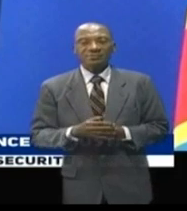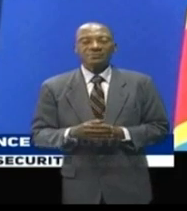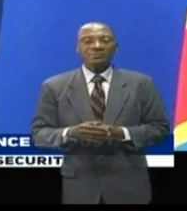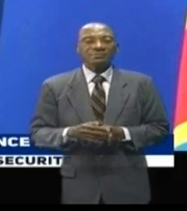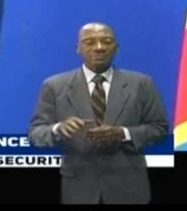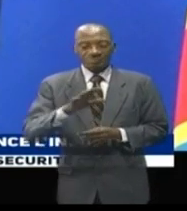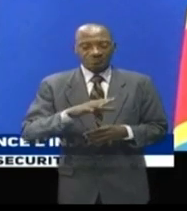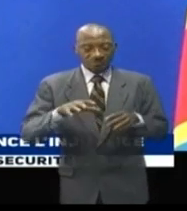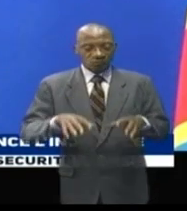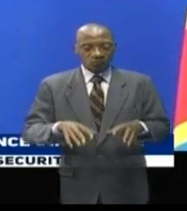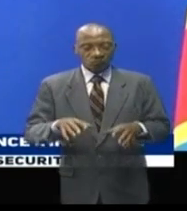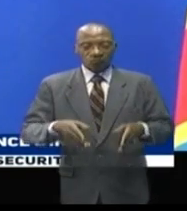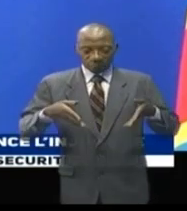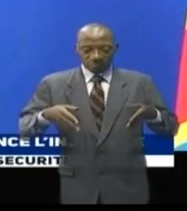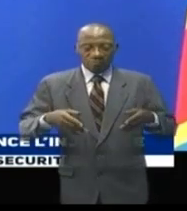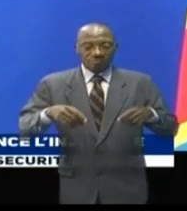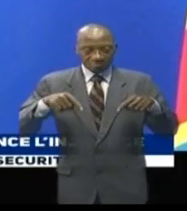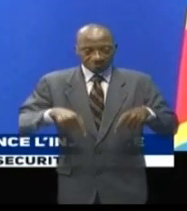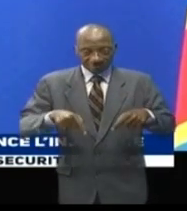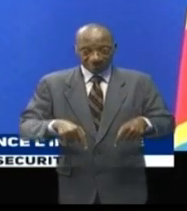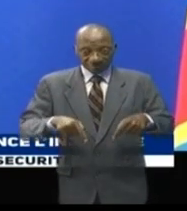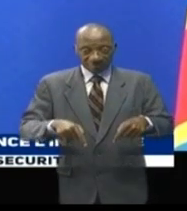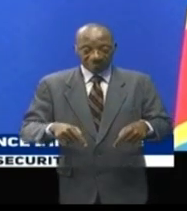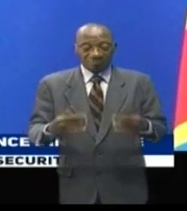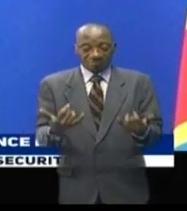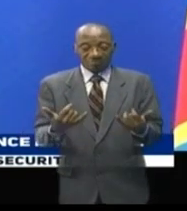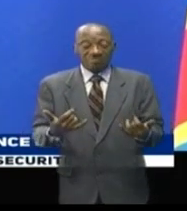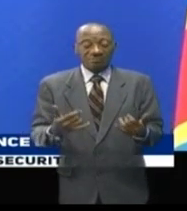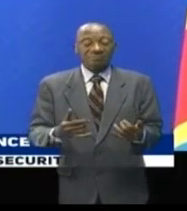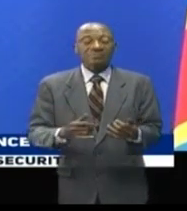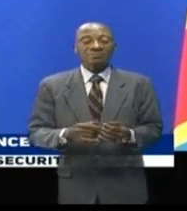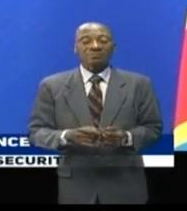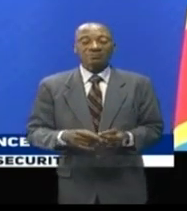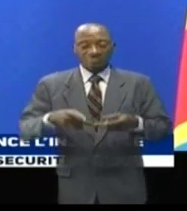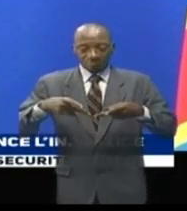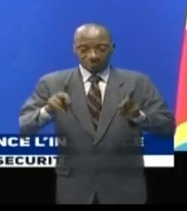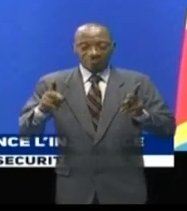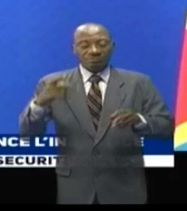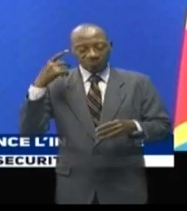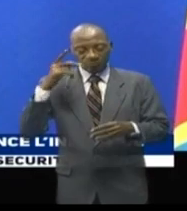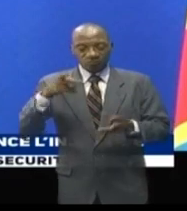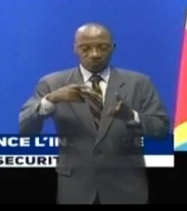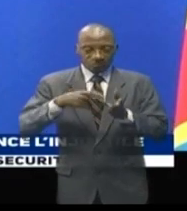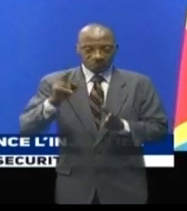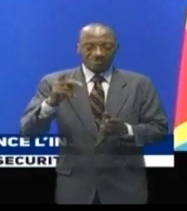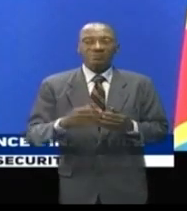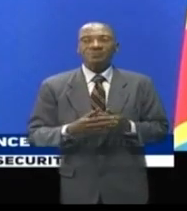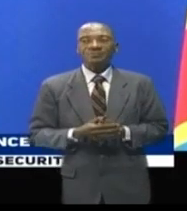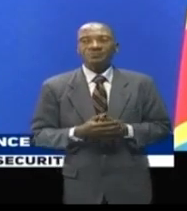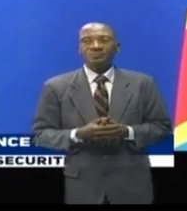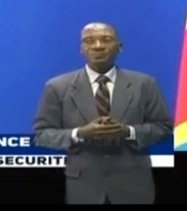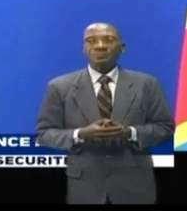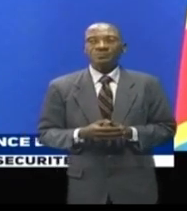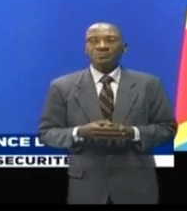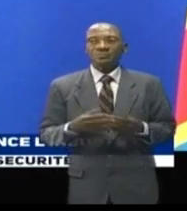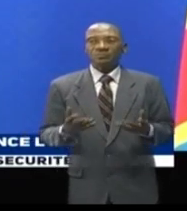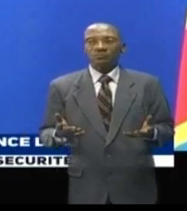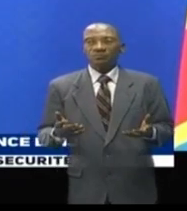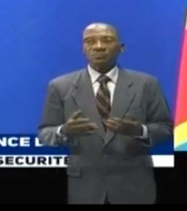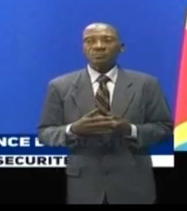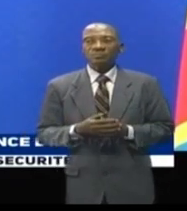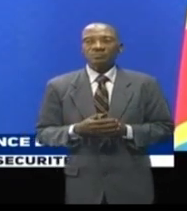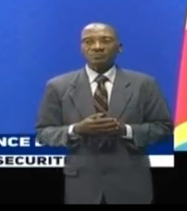situation d'un pays sur lequel pèse une hypothèque de méfiance